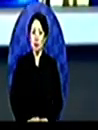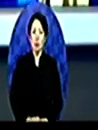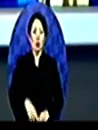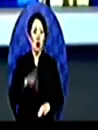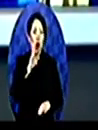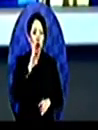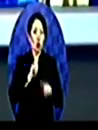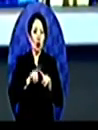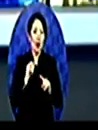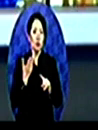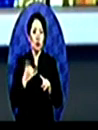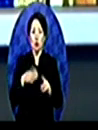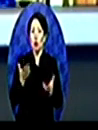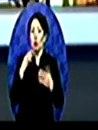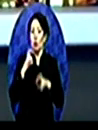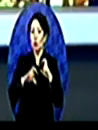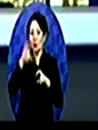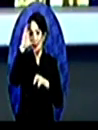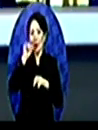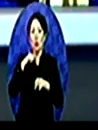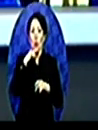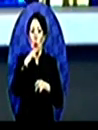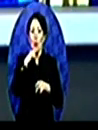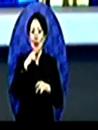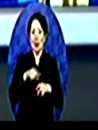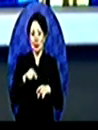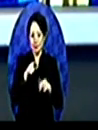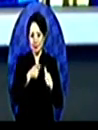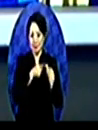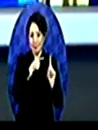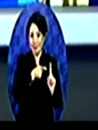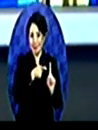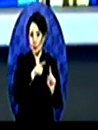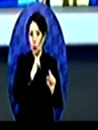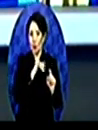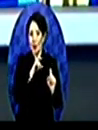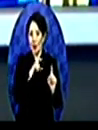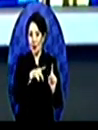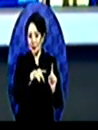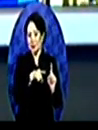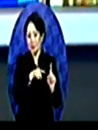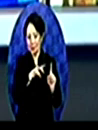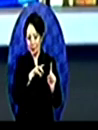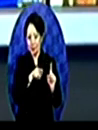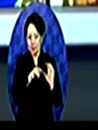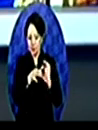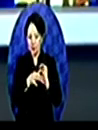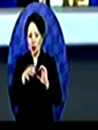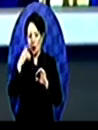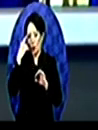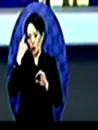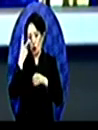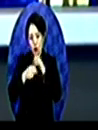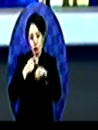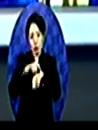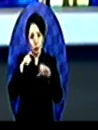Хүнсүүд аж ахуй өнгө үйлдвэрийн сайд улаан бүгд найрамд хятрад улсад албан ёсны альчил хийж байна. Альчлын хүрээнд 2 жил тутам зохион байгуулдаг Монгол хятадын үзэсгэлэн яармгийг ирэх